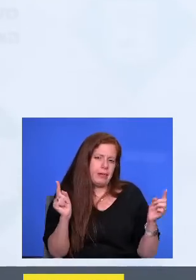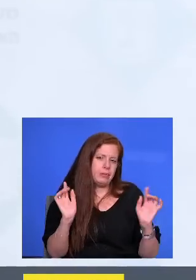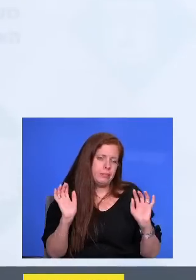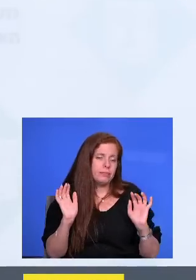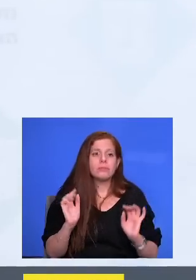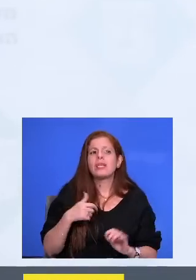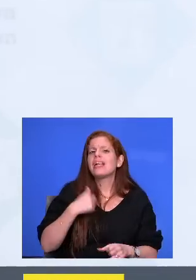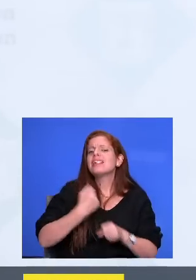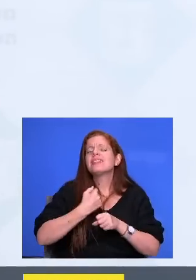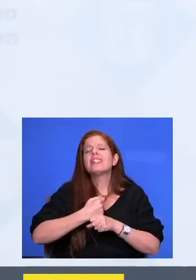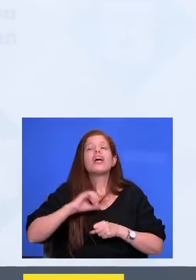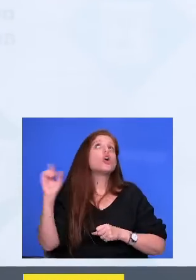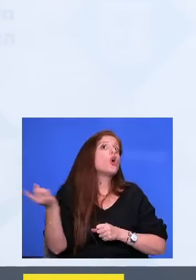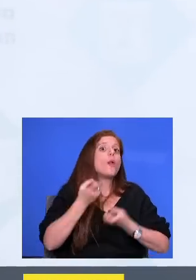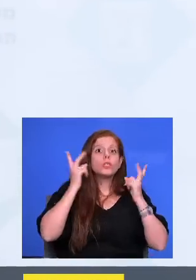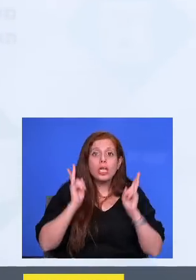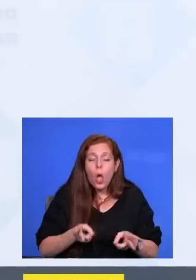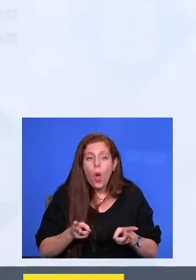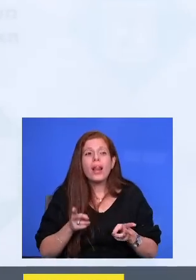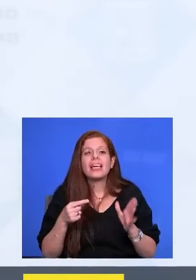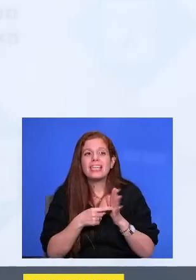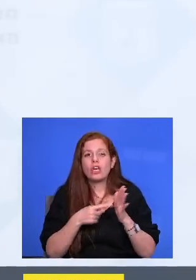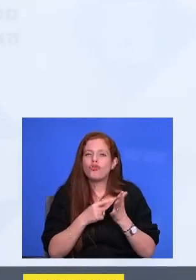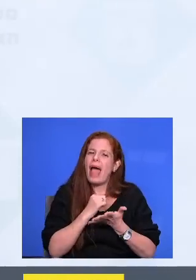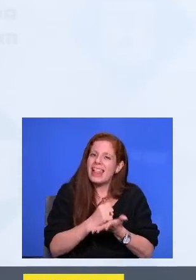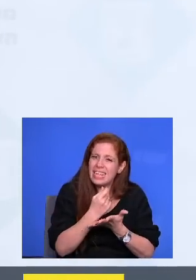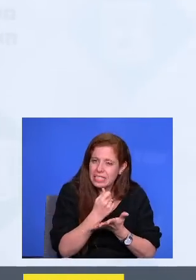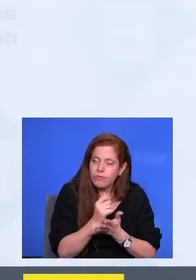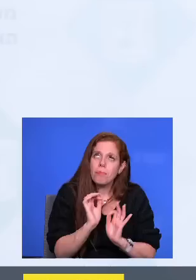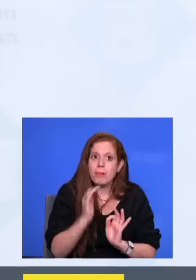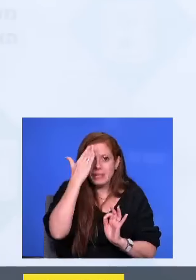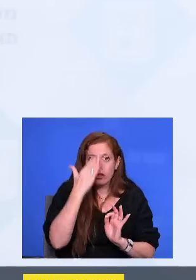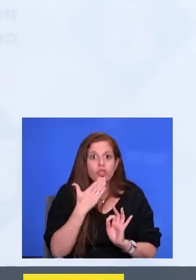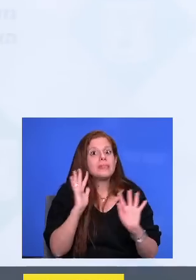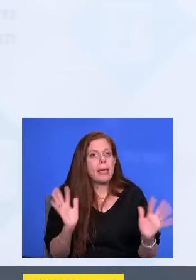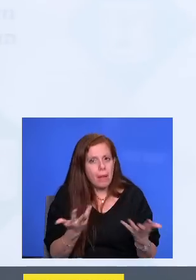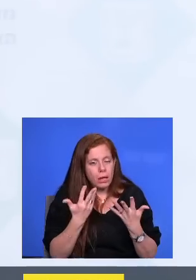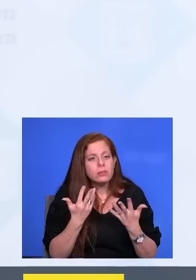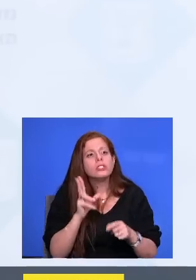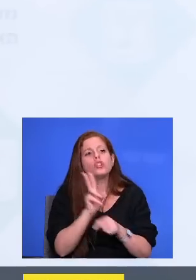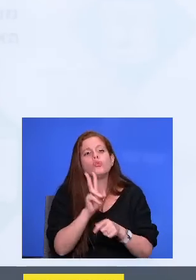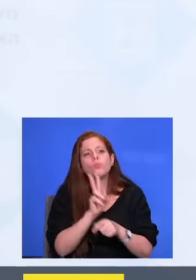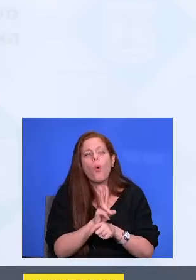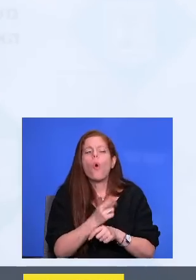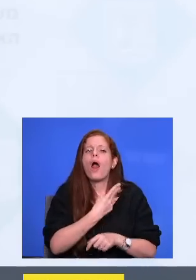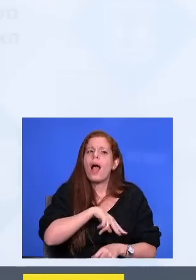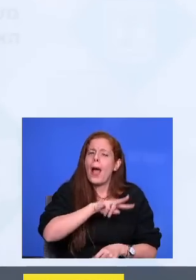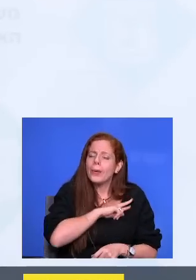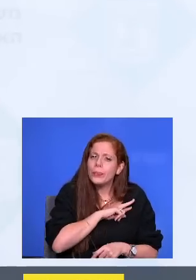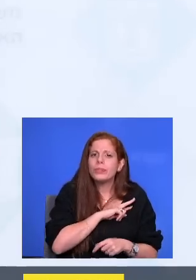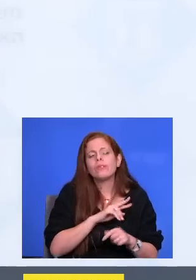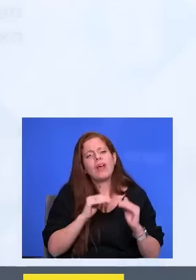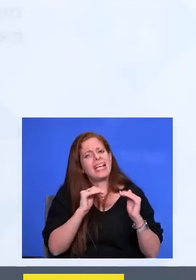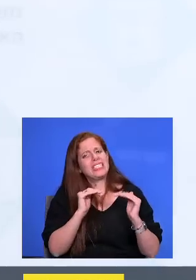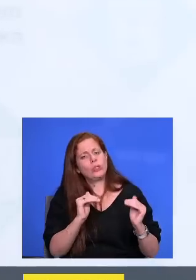שביכולתי כדי שהתקציב שנגבש, וזה באמת יהיה בעזרת השם מאוד מהר, ישמור על אחריות פיסקלית וריסון